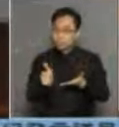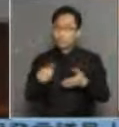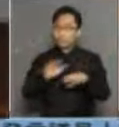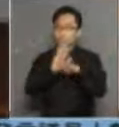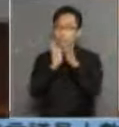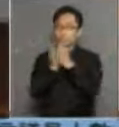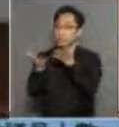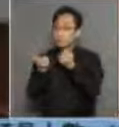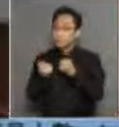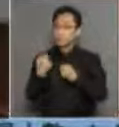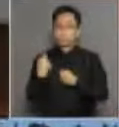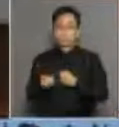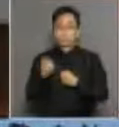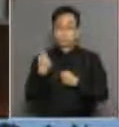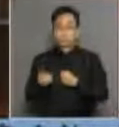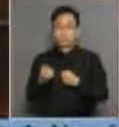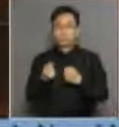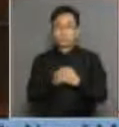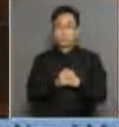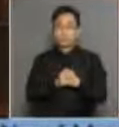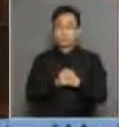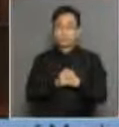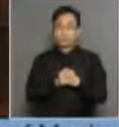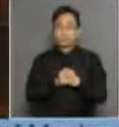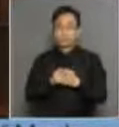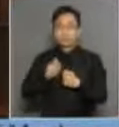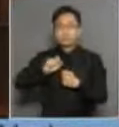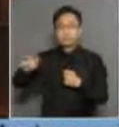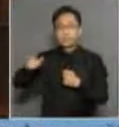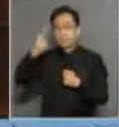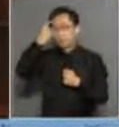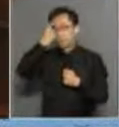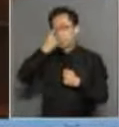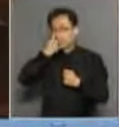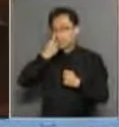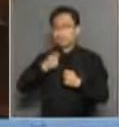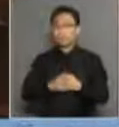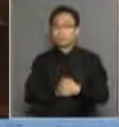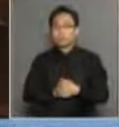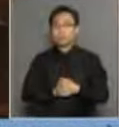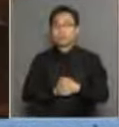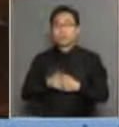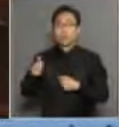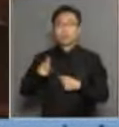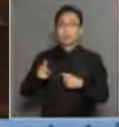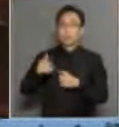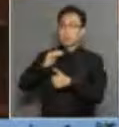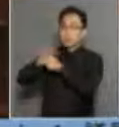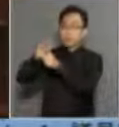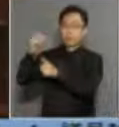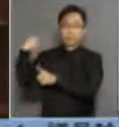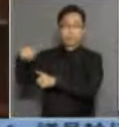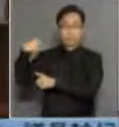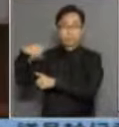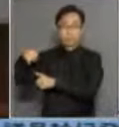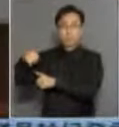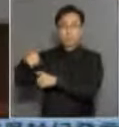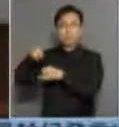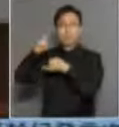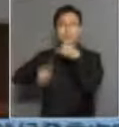嘅，勁過呢、這個即係嚇梁振英嘅，咁你就功高震主，下